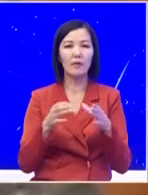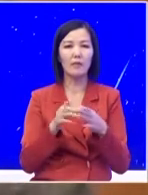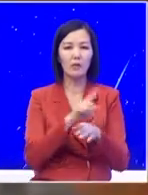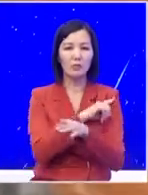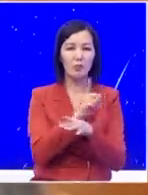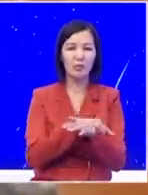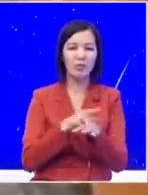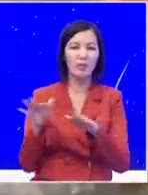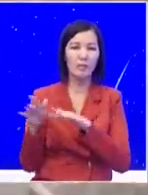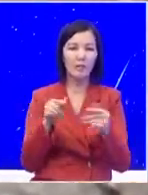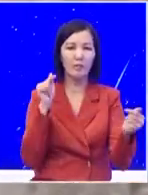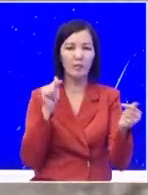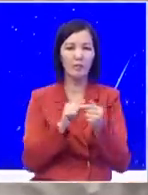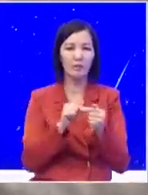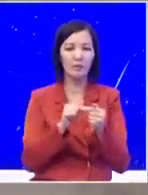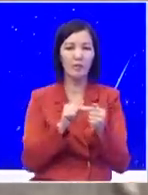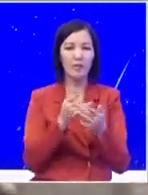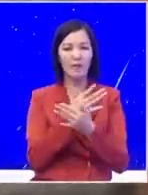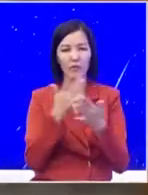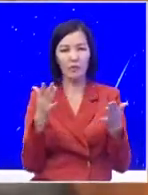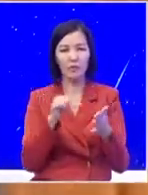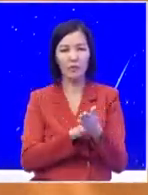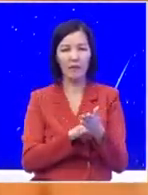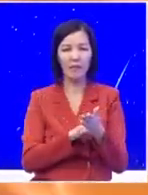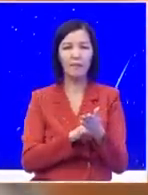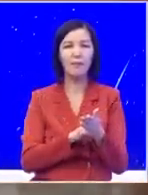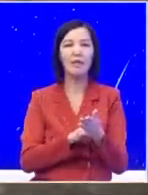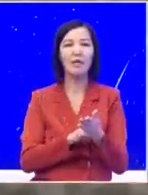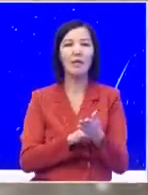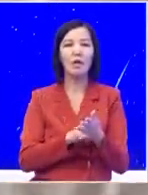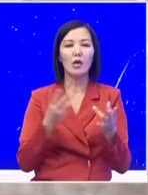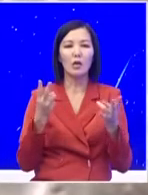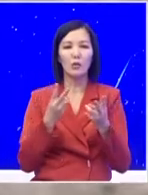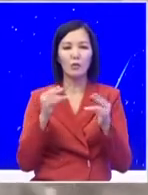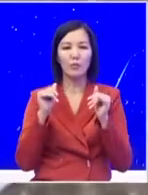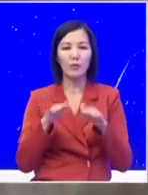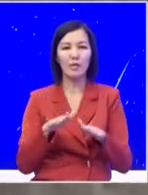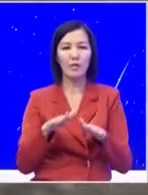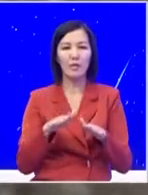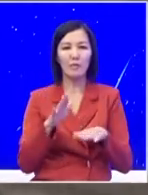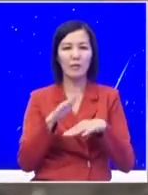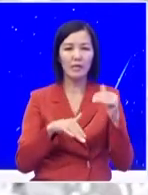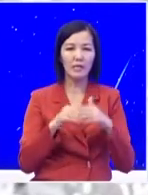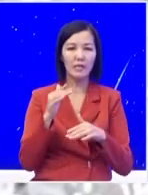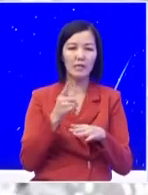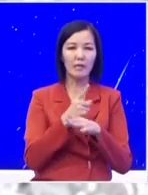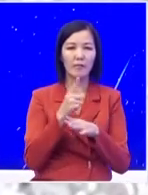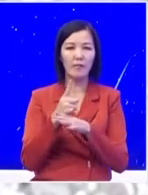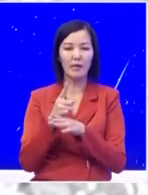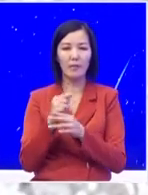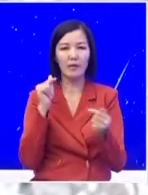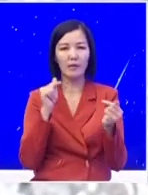усиливает меры по борьбе с синтетическими психотропными веществами. Отмечается, принят ряд организационных и практических мер на